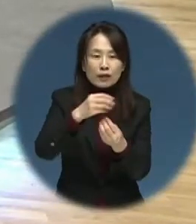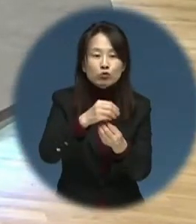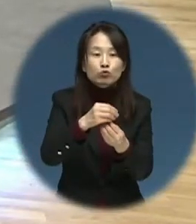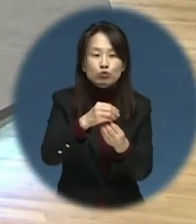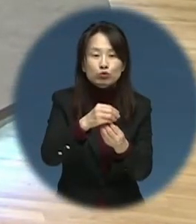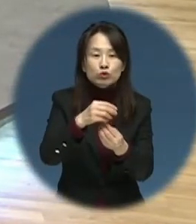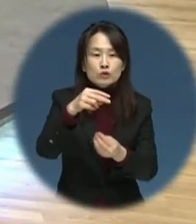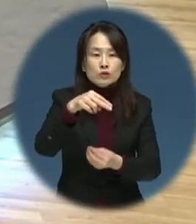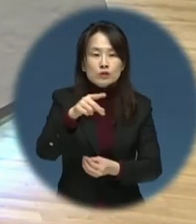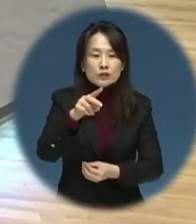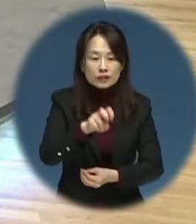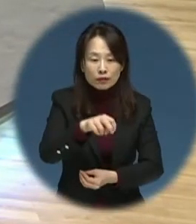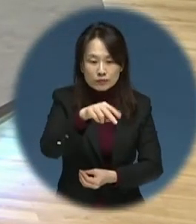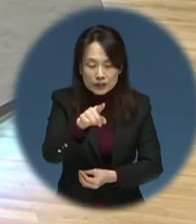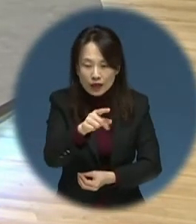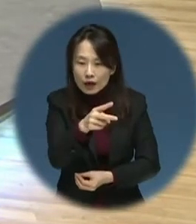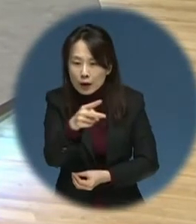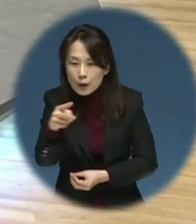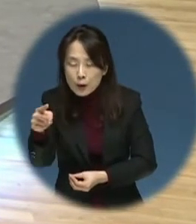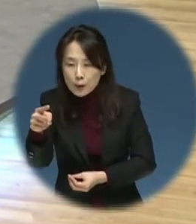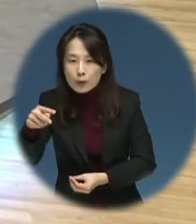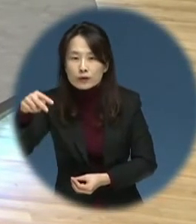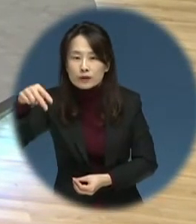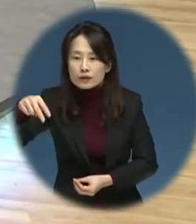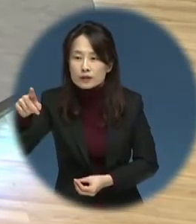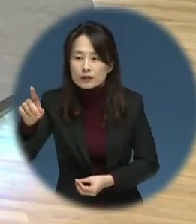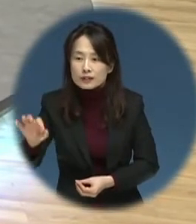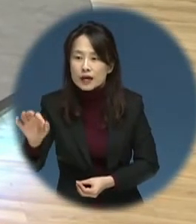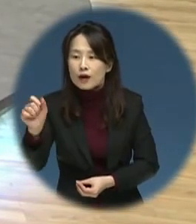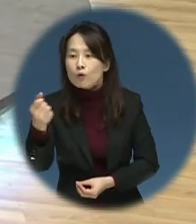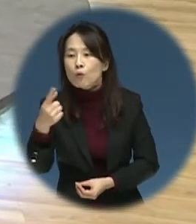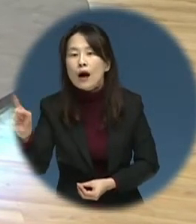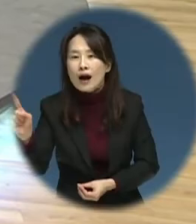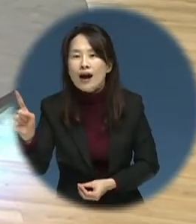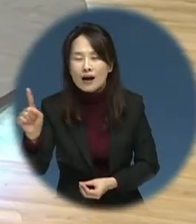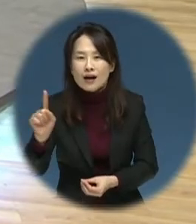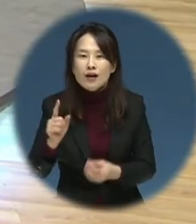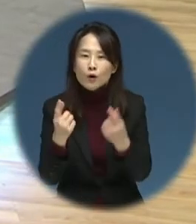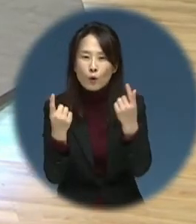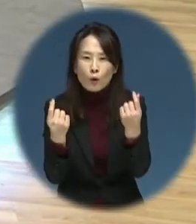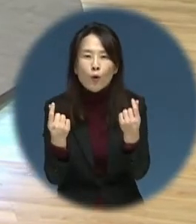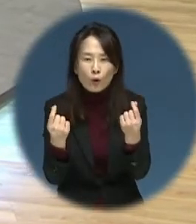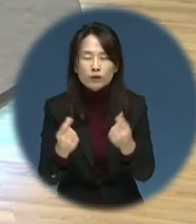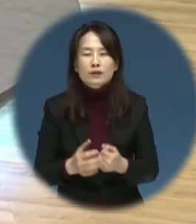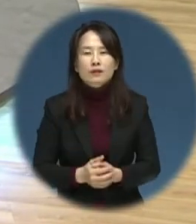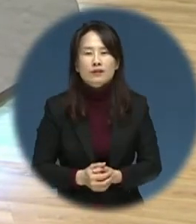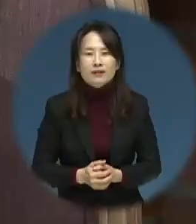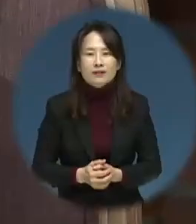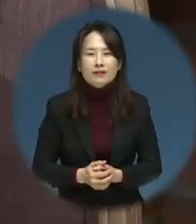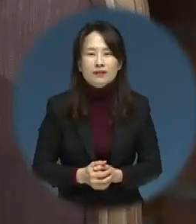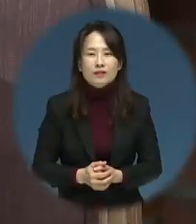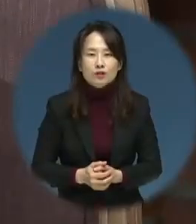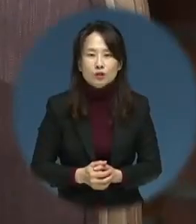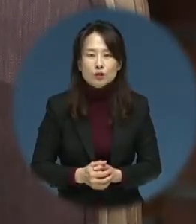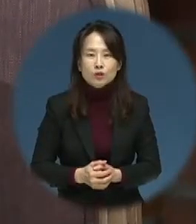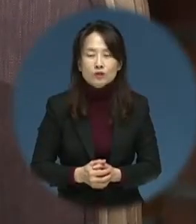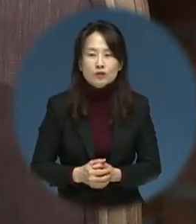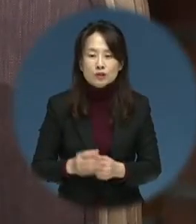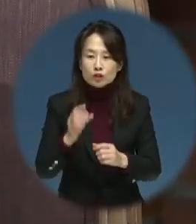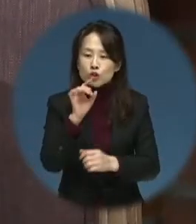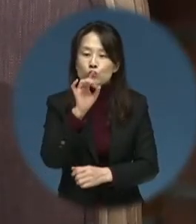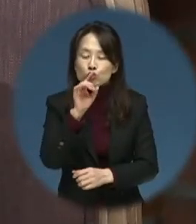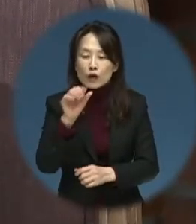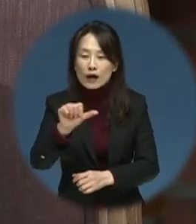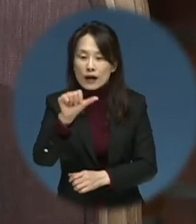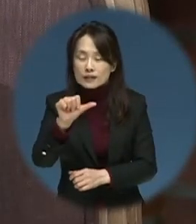사람들이 와서 요즘 말만 로컬 에트닉 레스토랑을 열었던 거죠. 그래서 이제 우리 이제 고려 사람들이